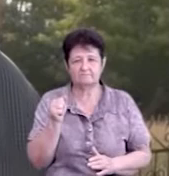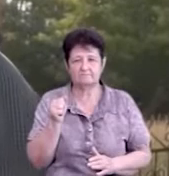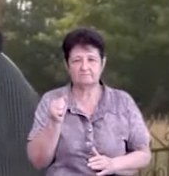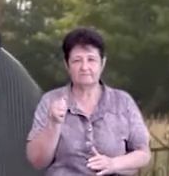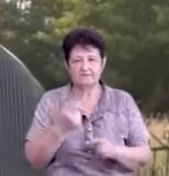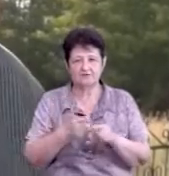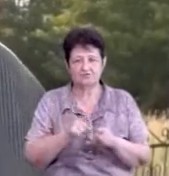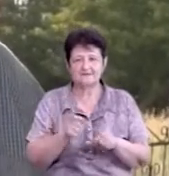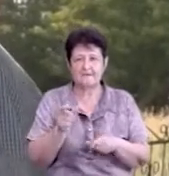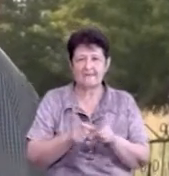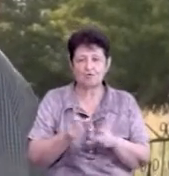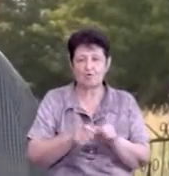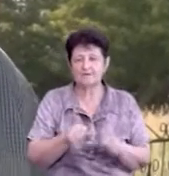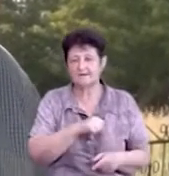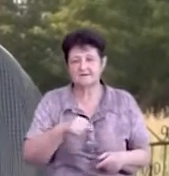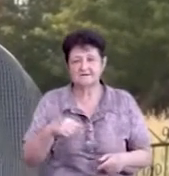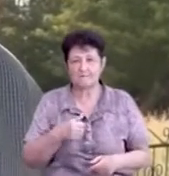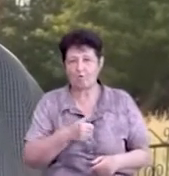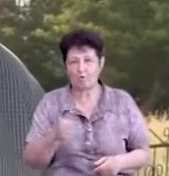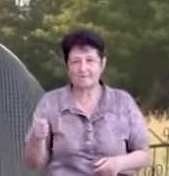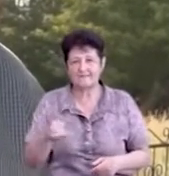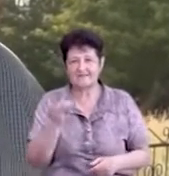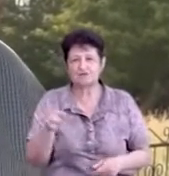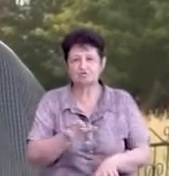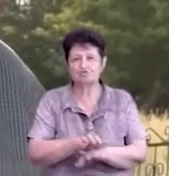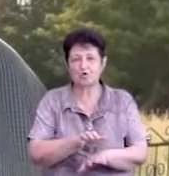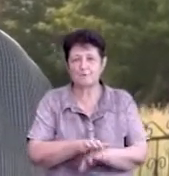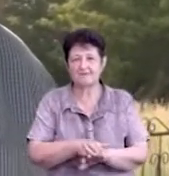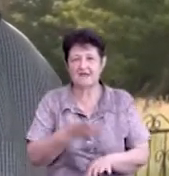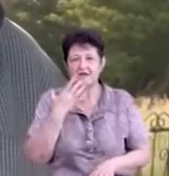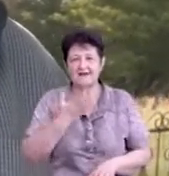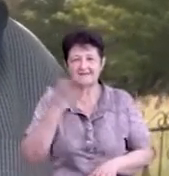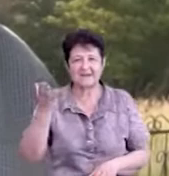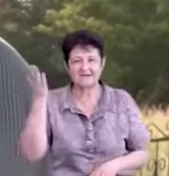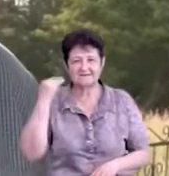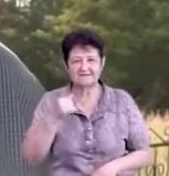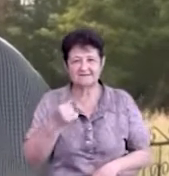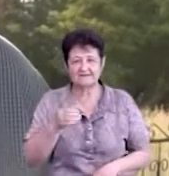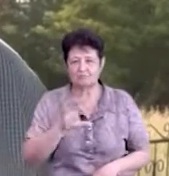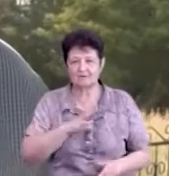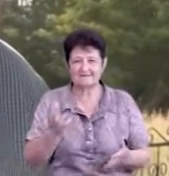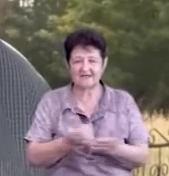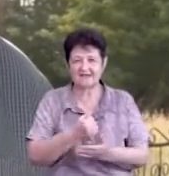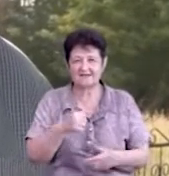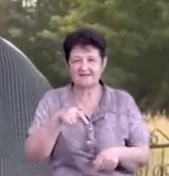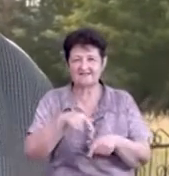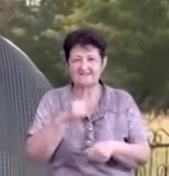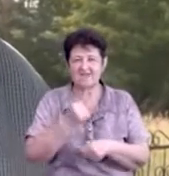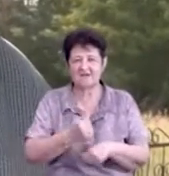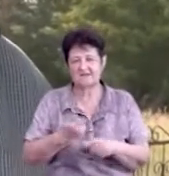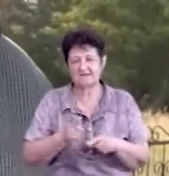що це патрони. І саме головне, що це із чобота. Радянські тодішні цвяхи були знайдені. Тобто